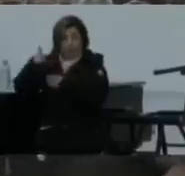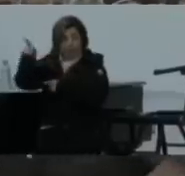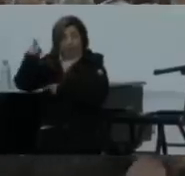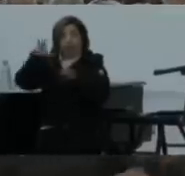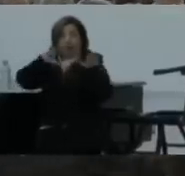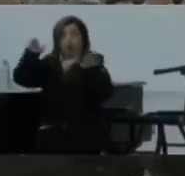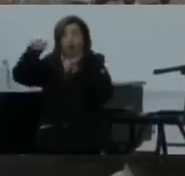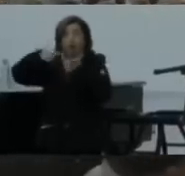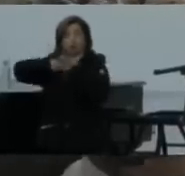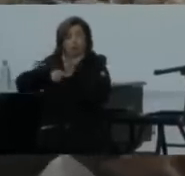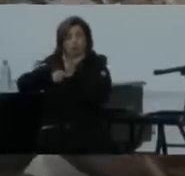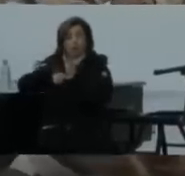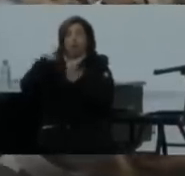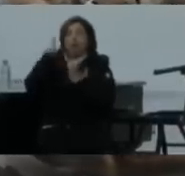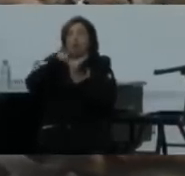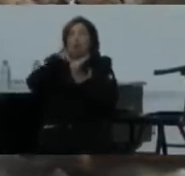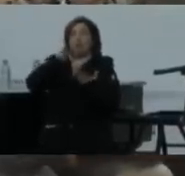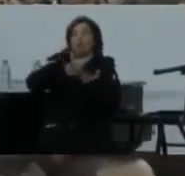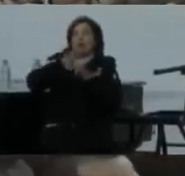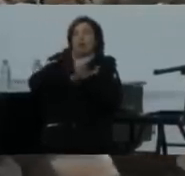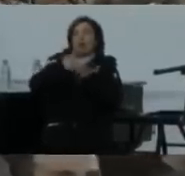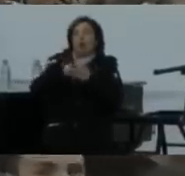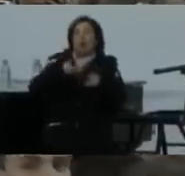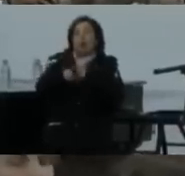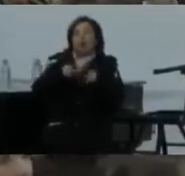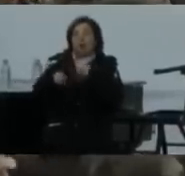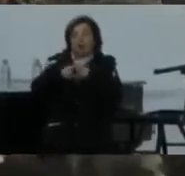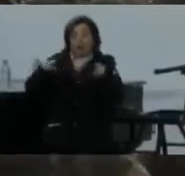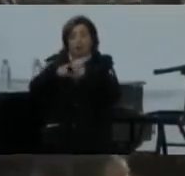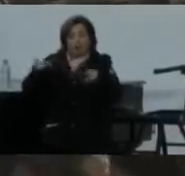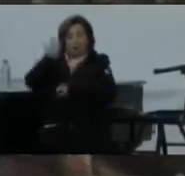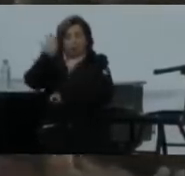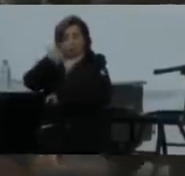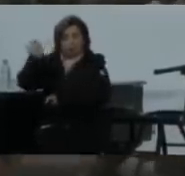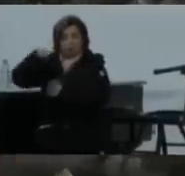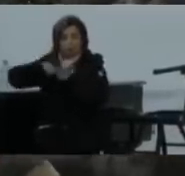a 400, la metà, la banca che ha fatto la transazione ha detto ma perché